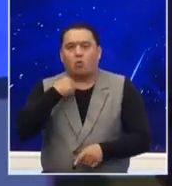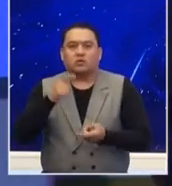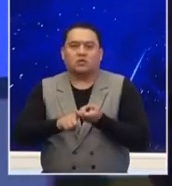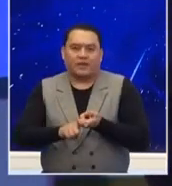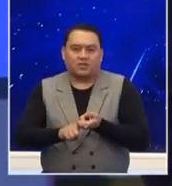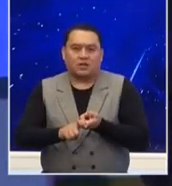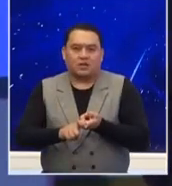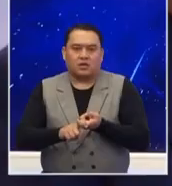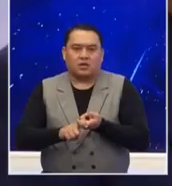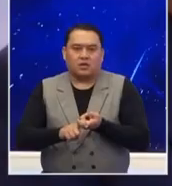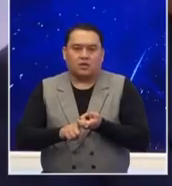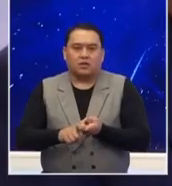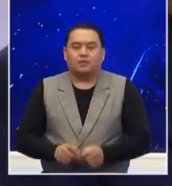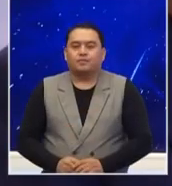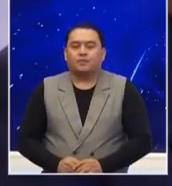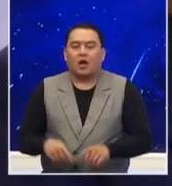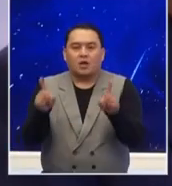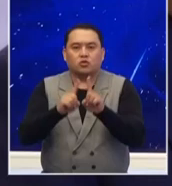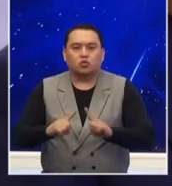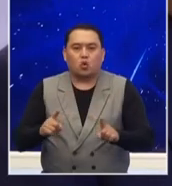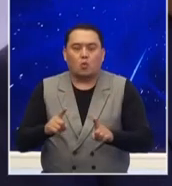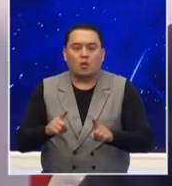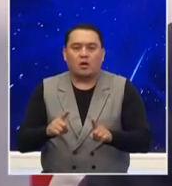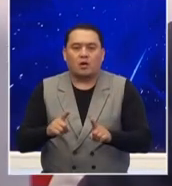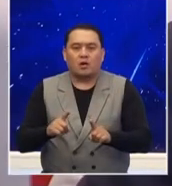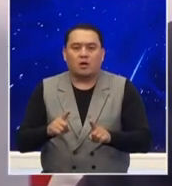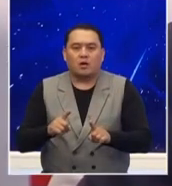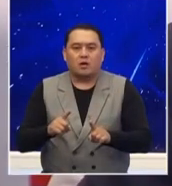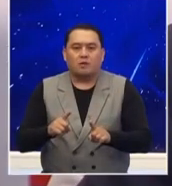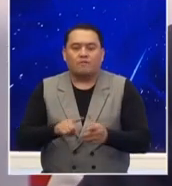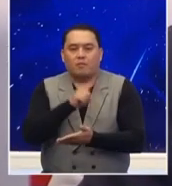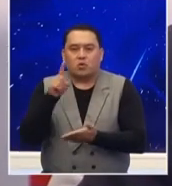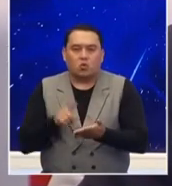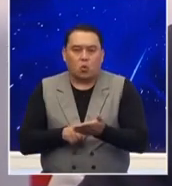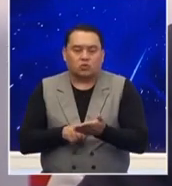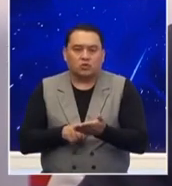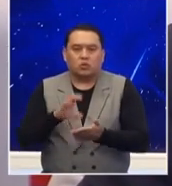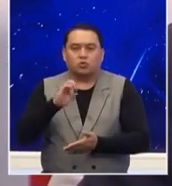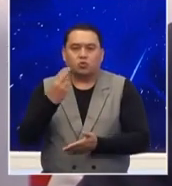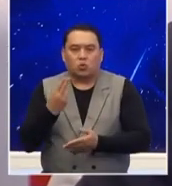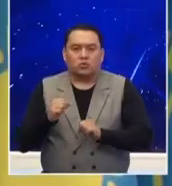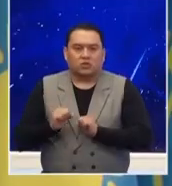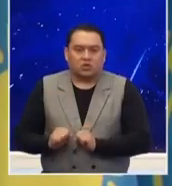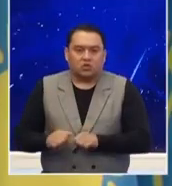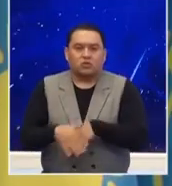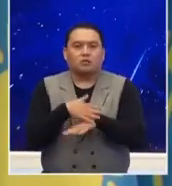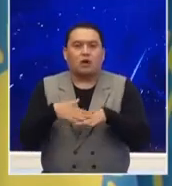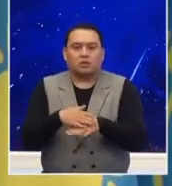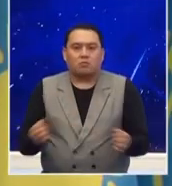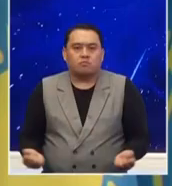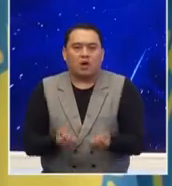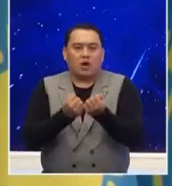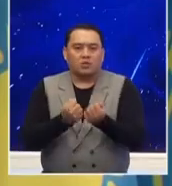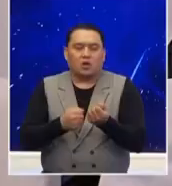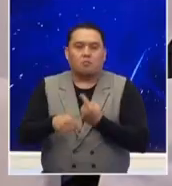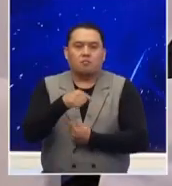с пандемией. Особое значение придается вопросам социальной защиты населения, поддержки